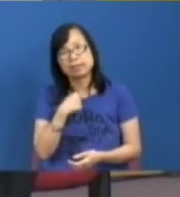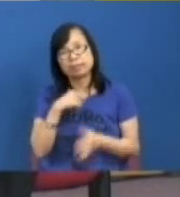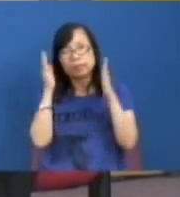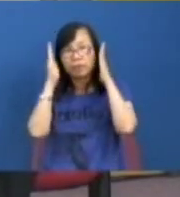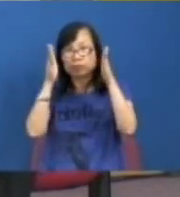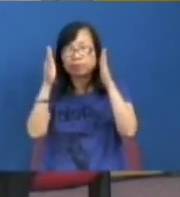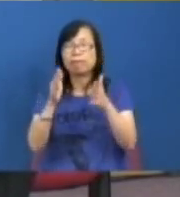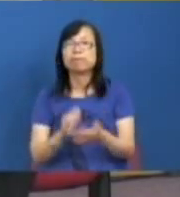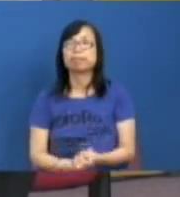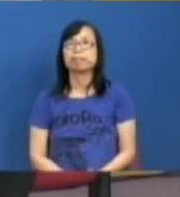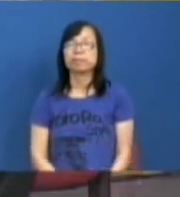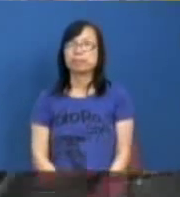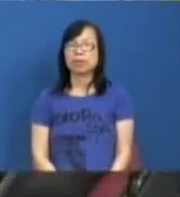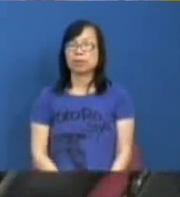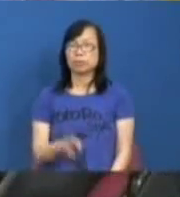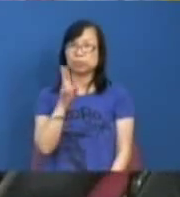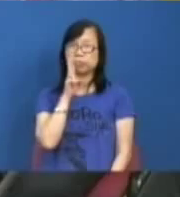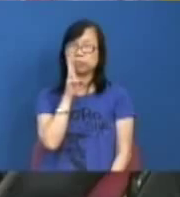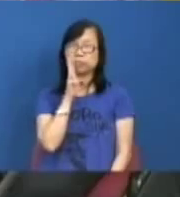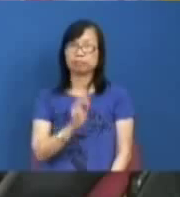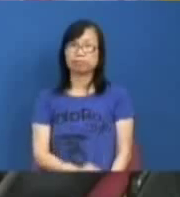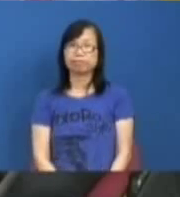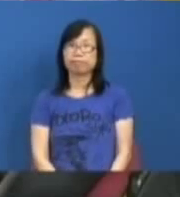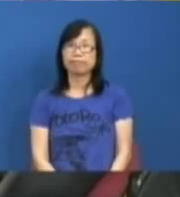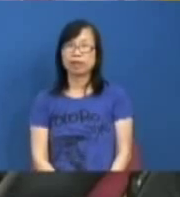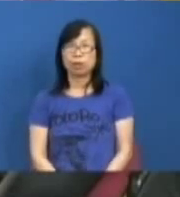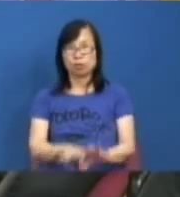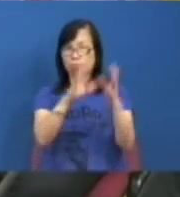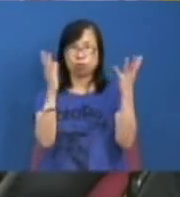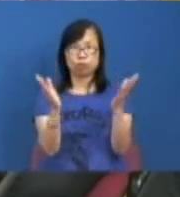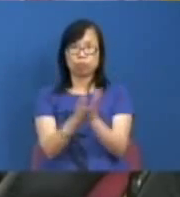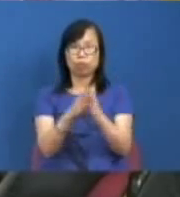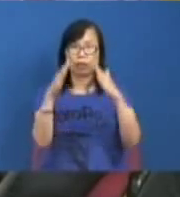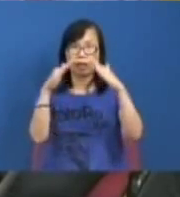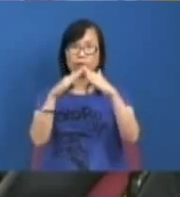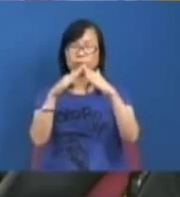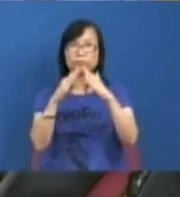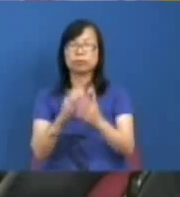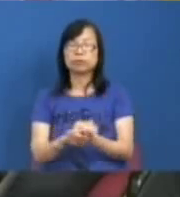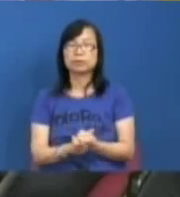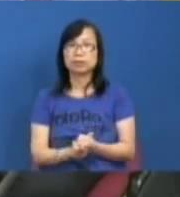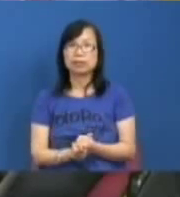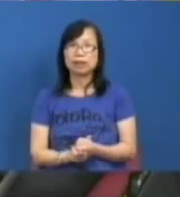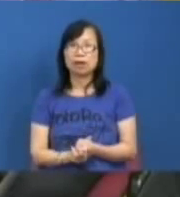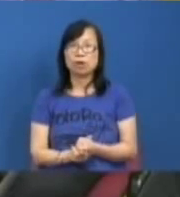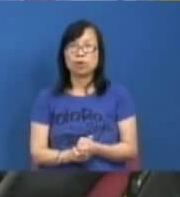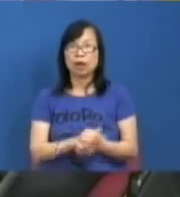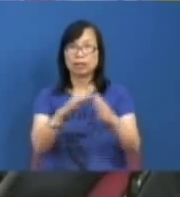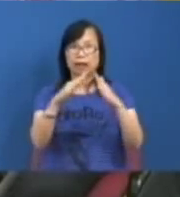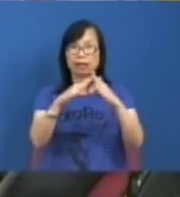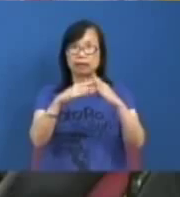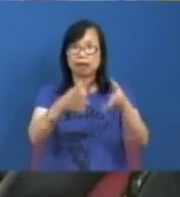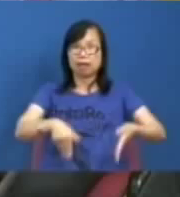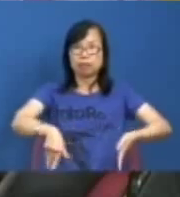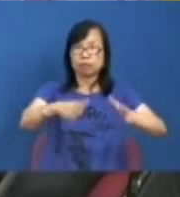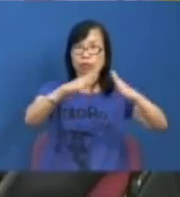咧？ 咁如果即係所有屋 或者是 一堆的村屋將它的排